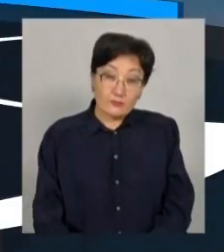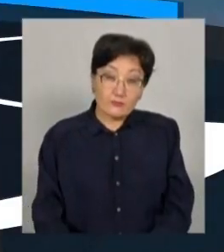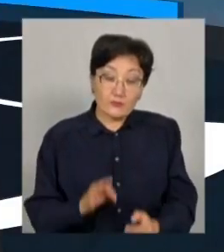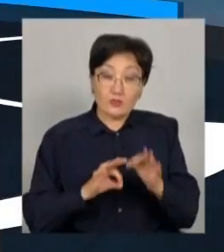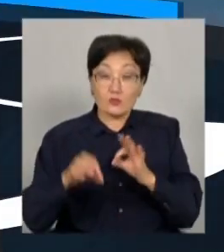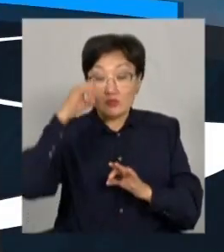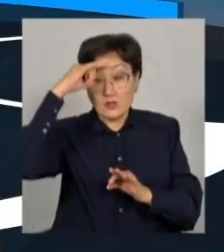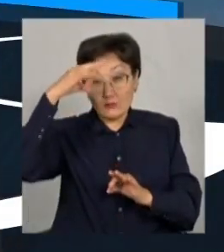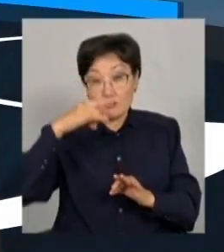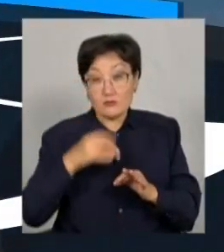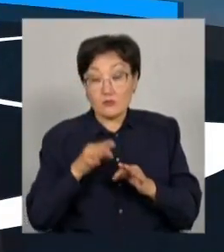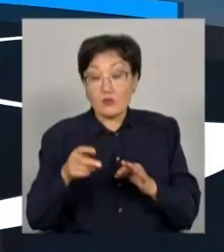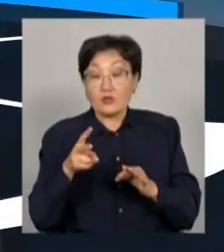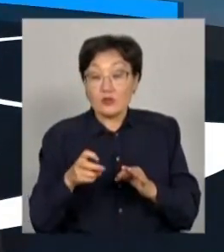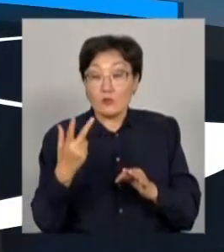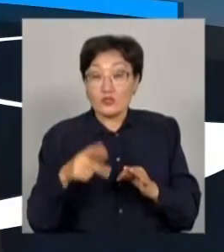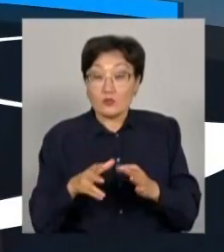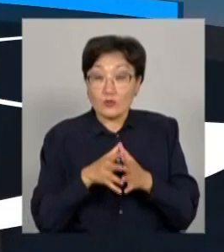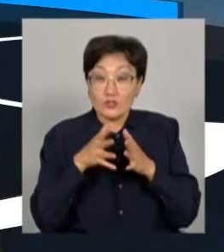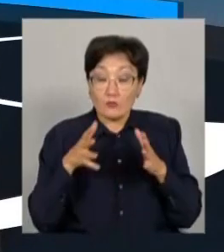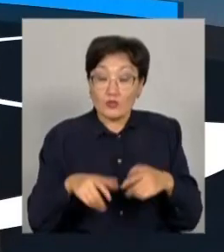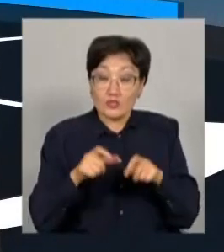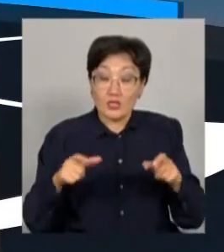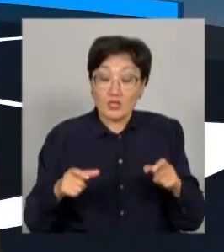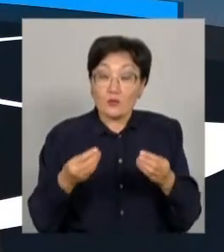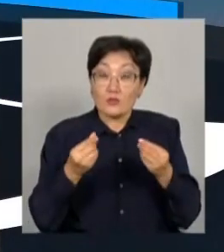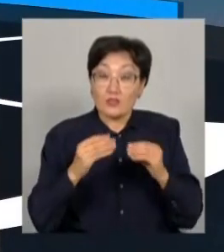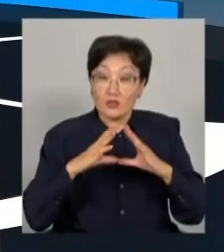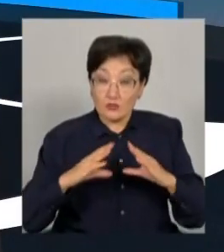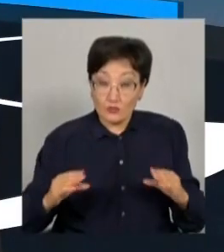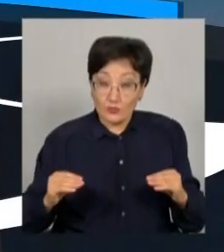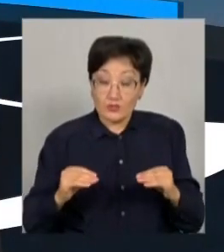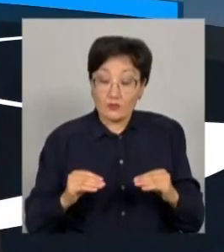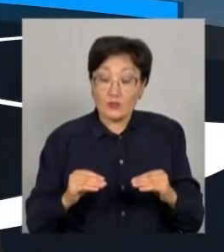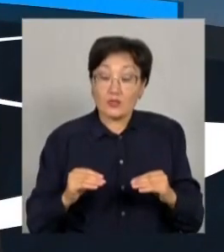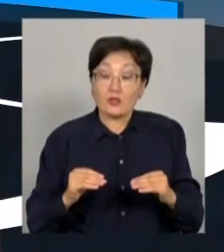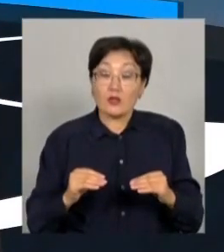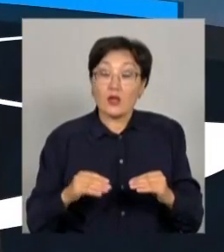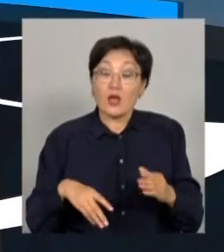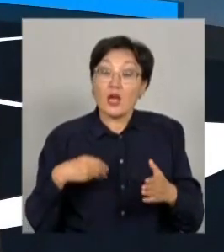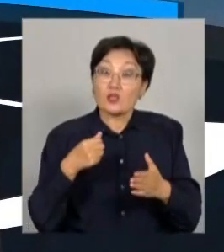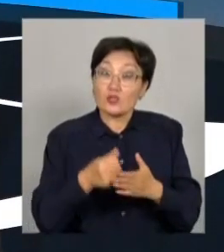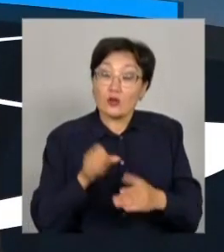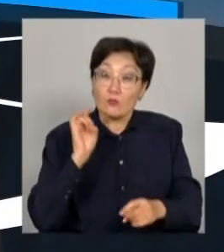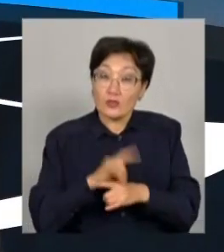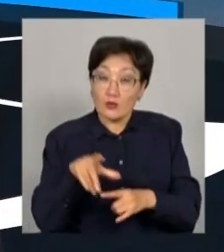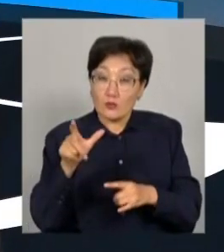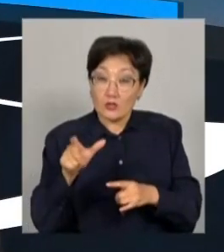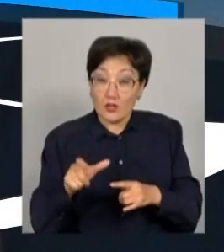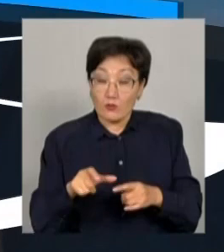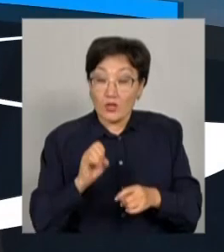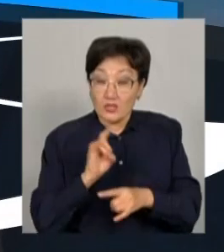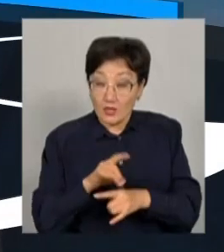Шығыс Қазақстан облысында 230-дан астам адам қаржы пирамидасына оңбай алданған. Олар 350 миллион теңгеден